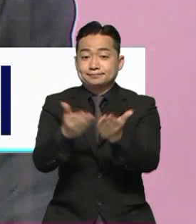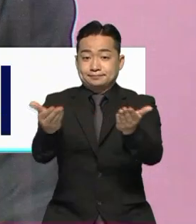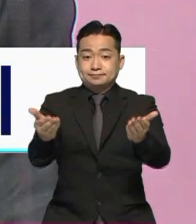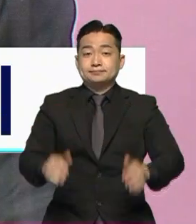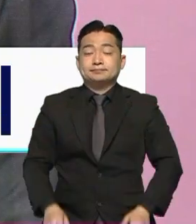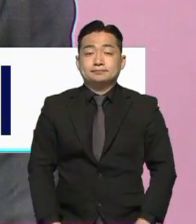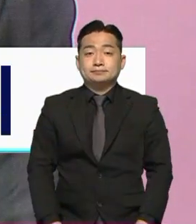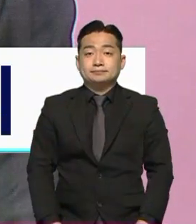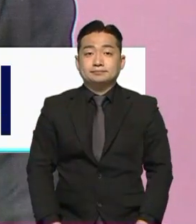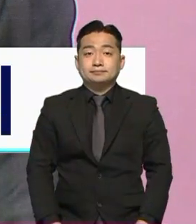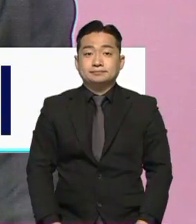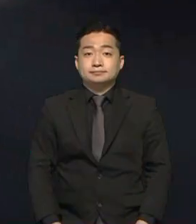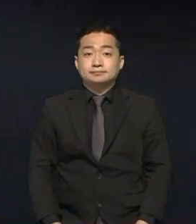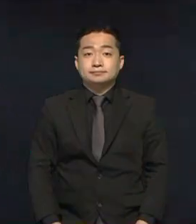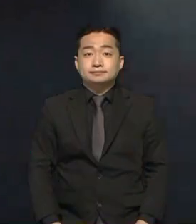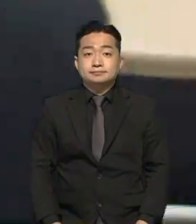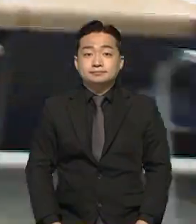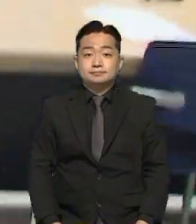기자입니다.